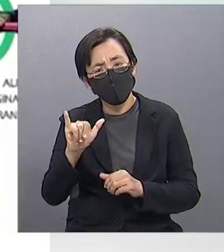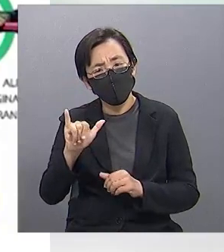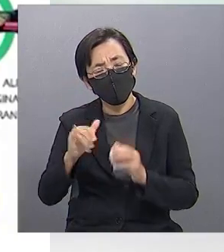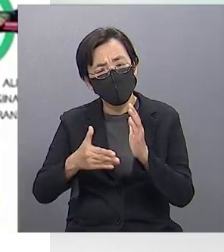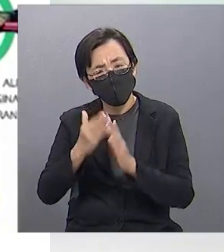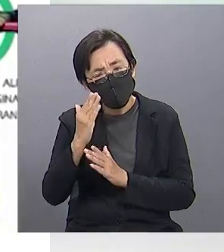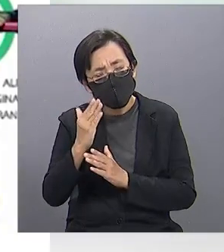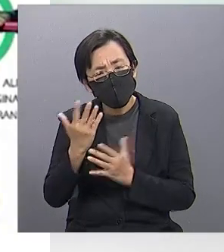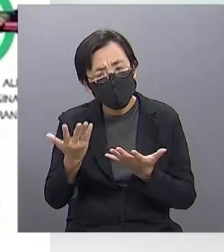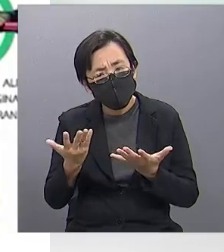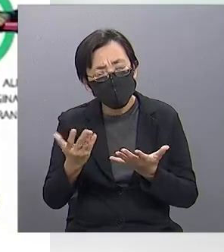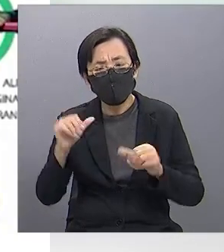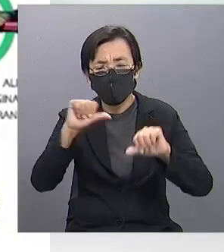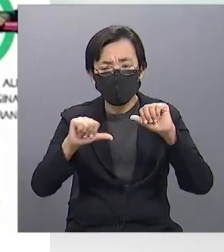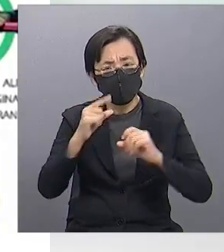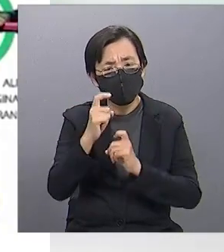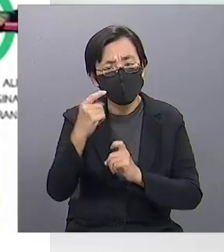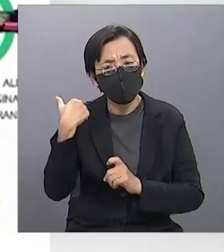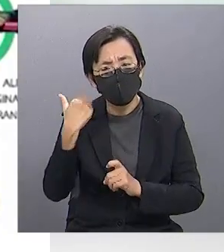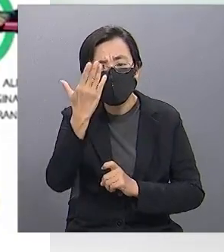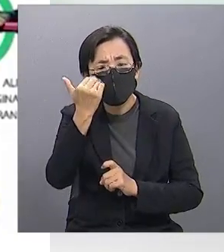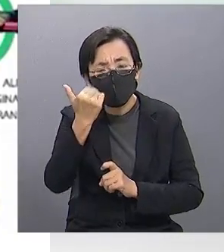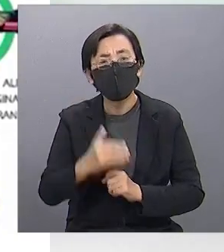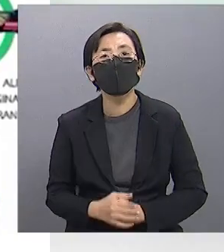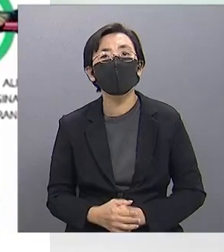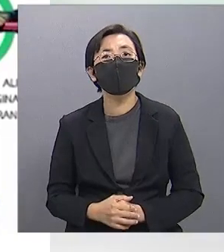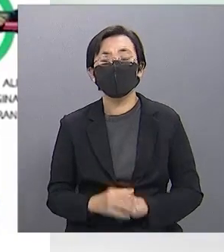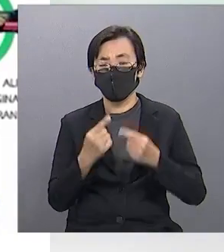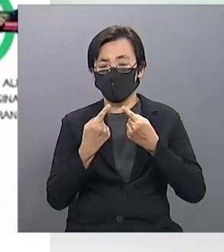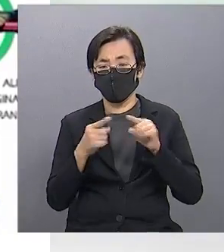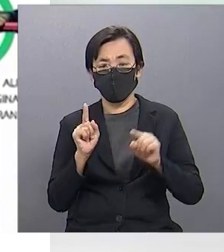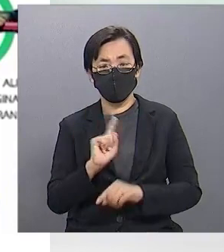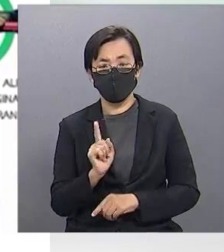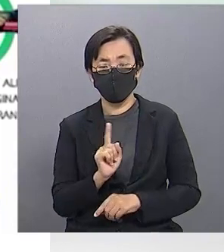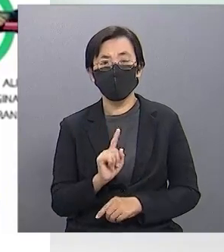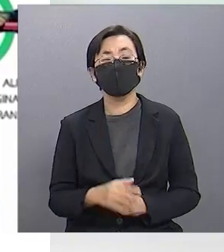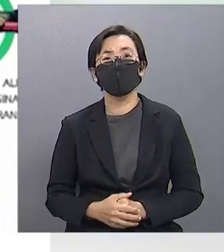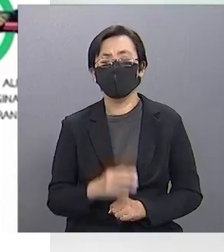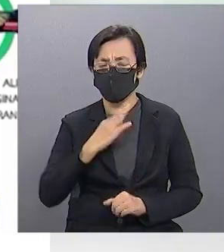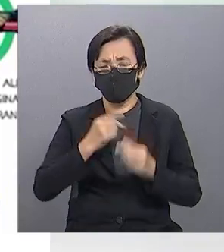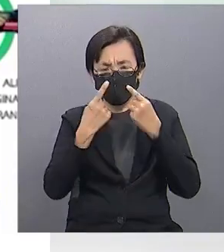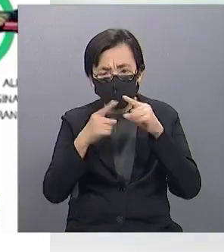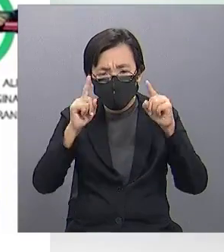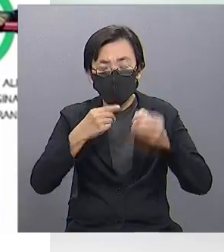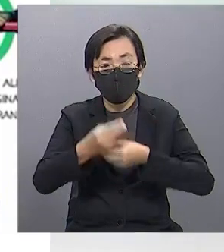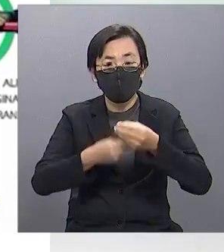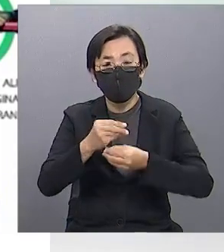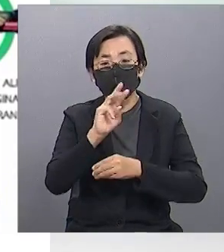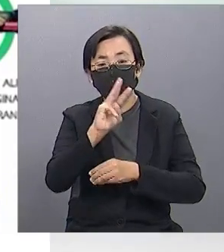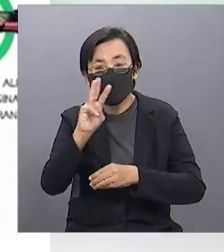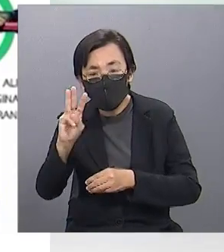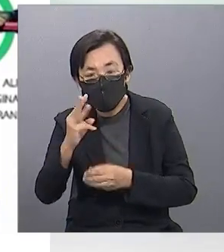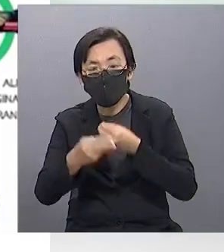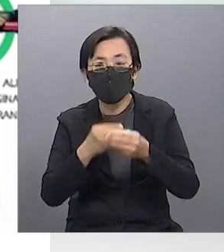ารอันตรายนี้อยู่นะคะที่แปลกอีกอย่างนึงก็คือการโฆษณาขายทางออนไลน์นะคะไม่ว่าจะเป็นท